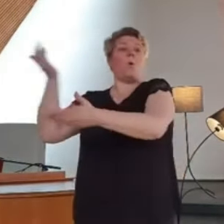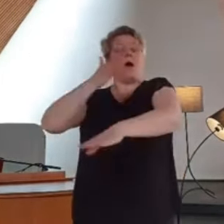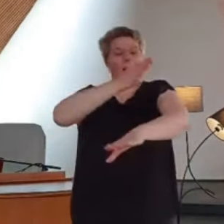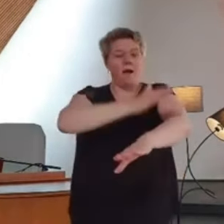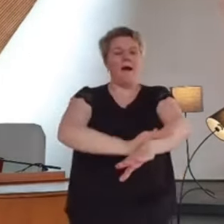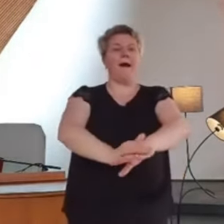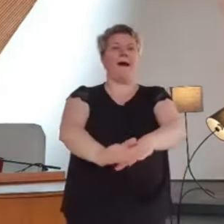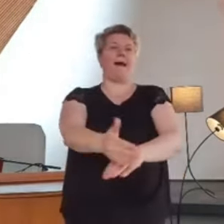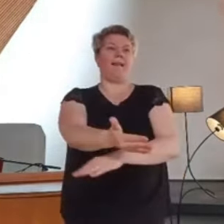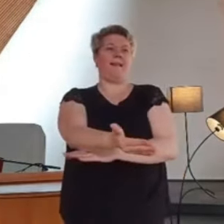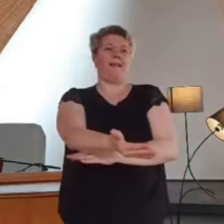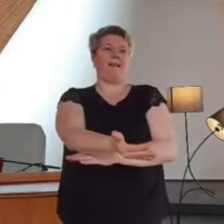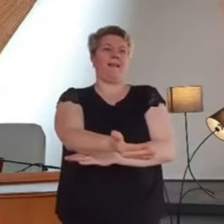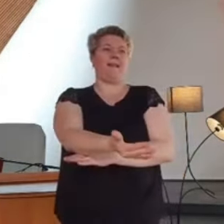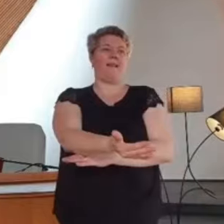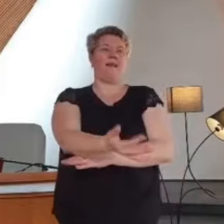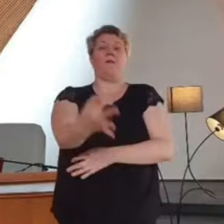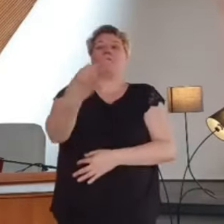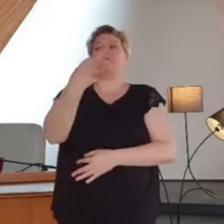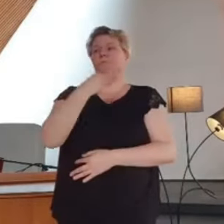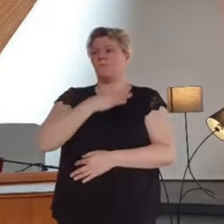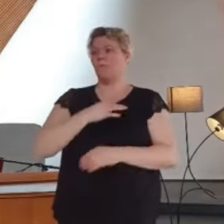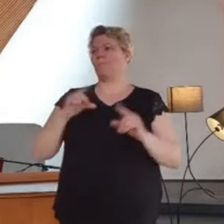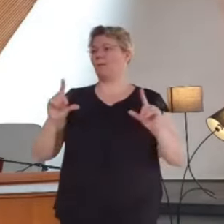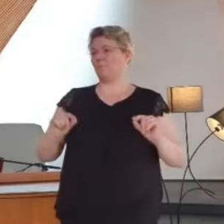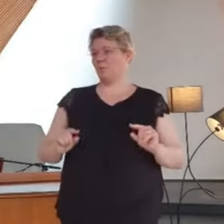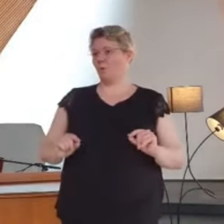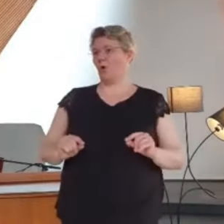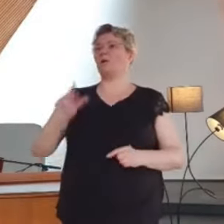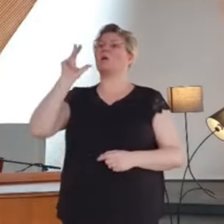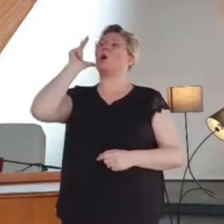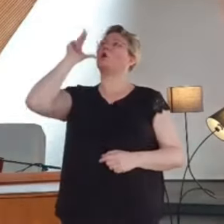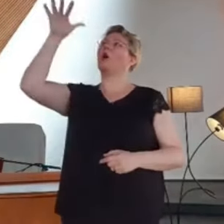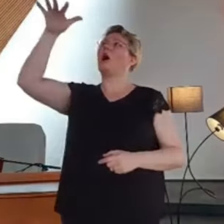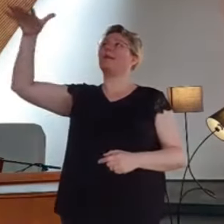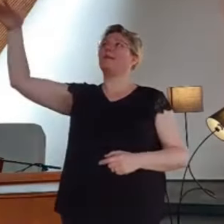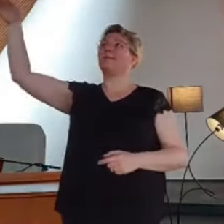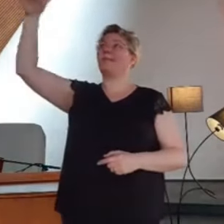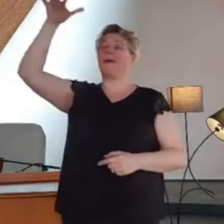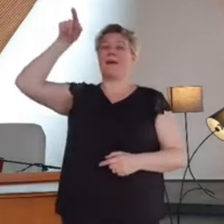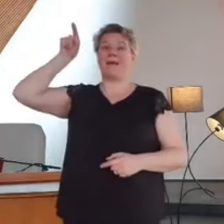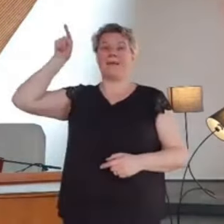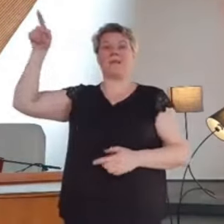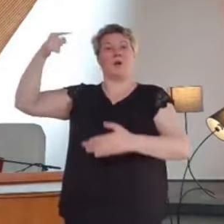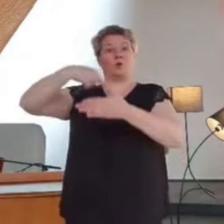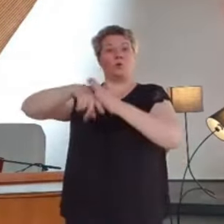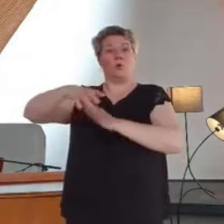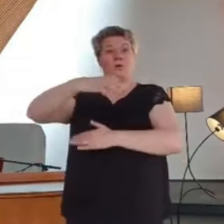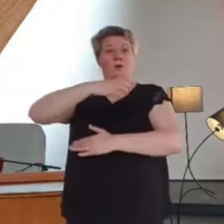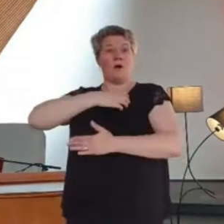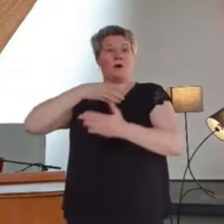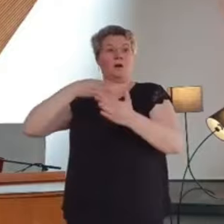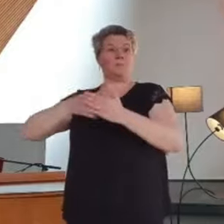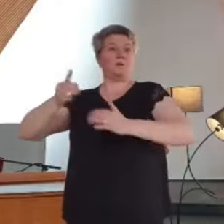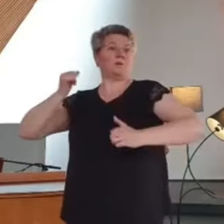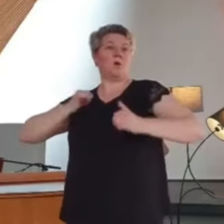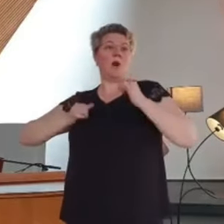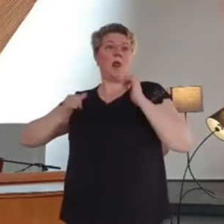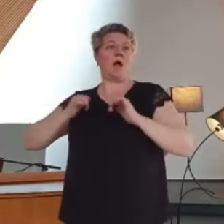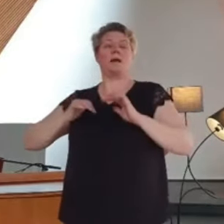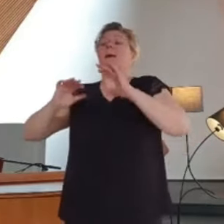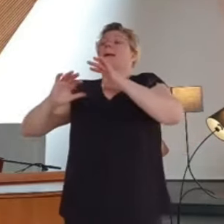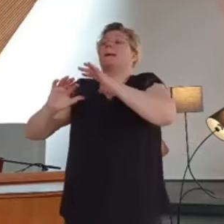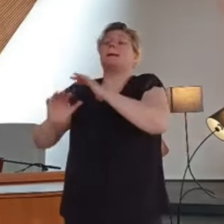Und ich verstehe es so, dass Jesus sagt, im Reich Gottes wird keiner unter seiner Krankheit oder Behinderung leiden